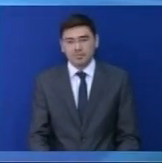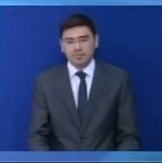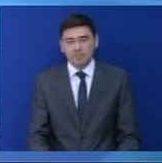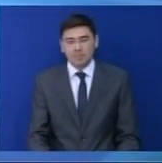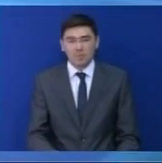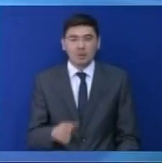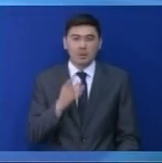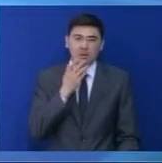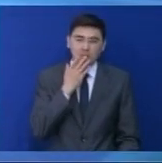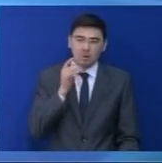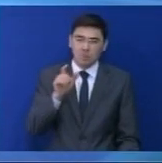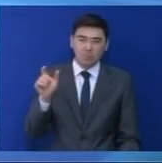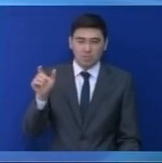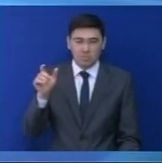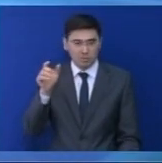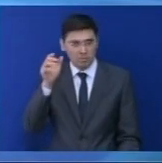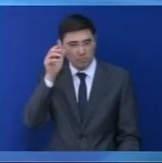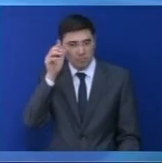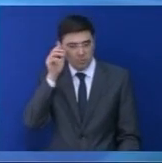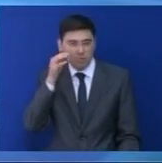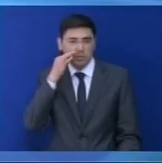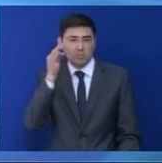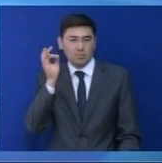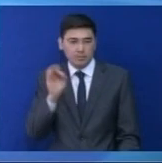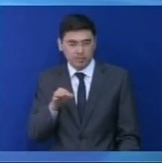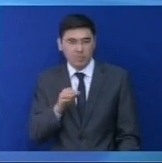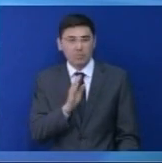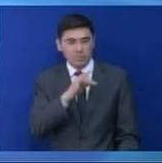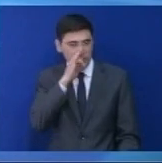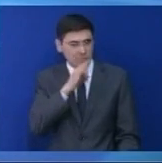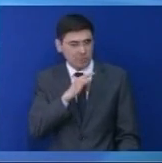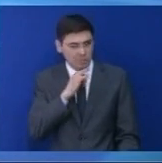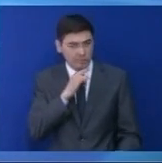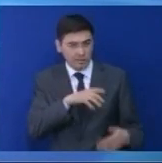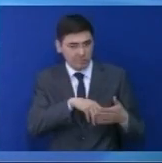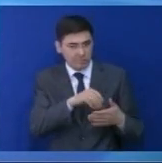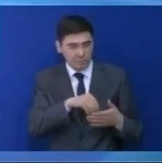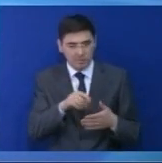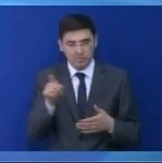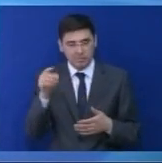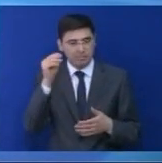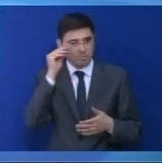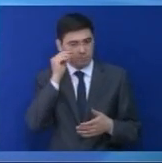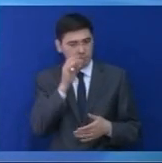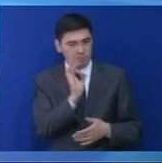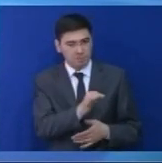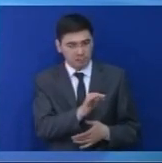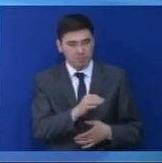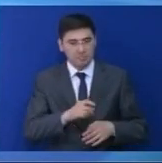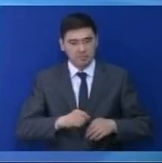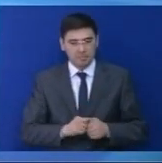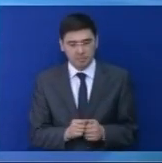Отечественные и зарубежные эксперты поддерживают предстоящие внеочередные выборы президента. Это очень важный шаг в период, когда в мире происходят